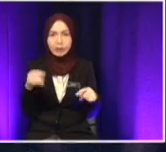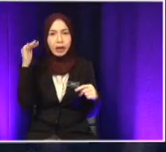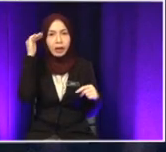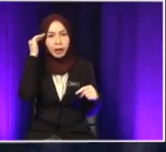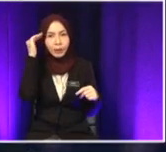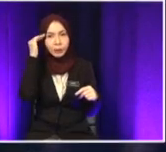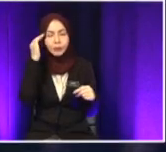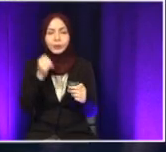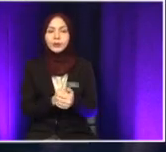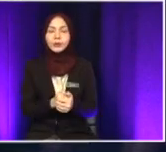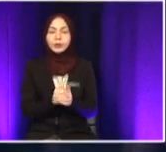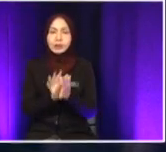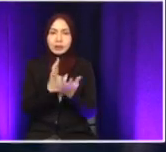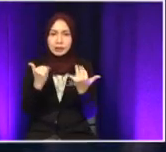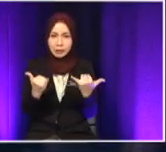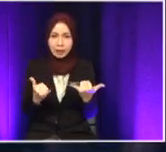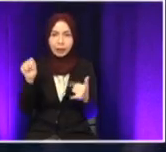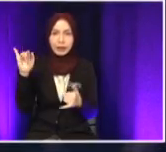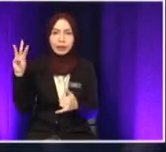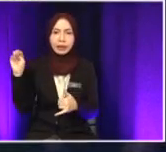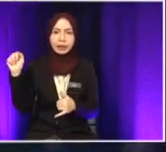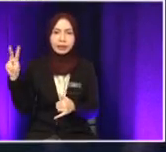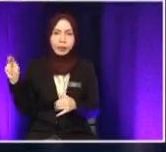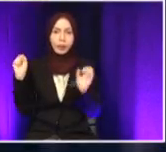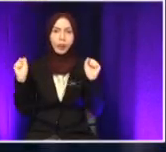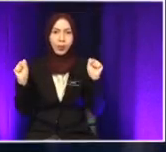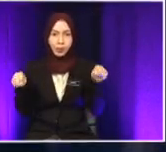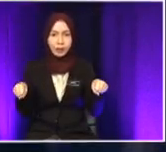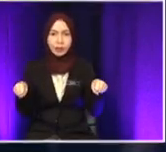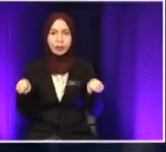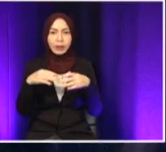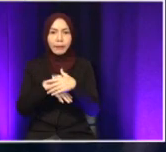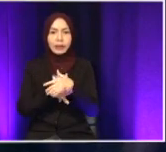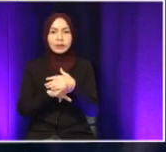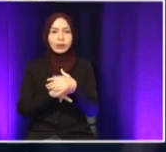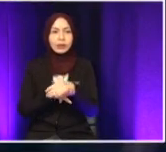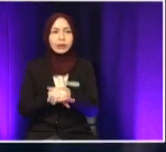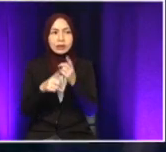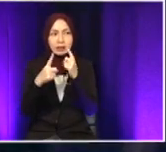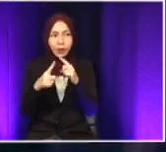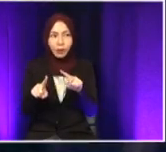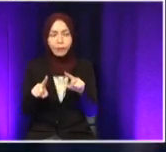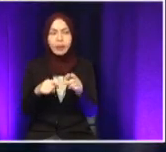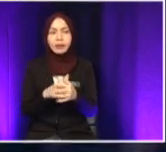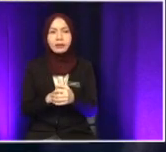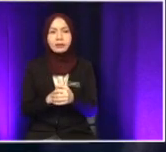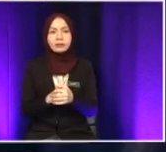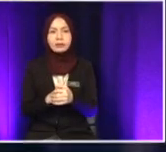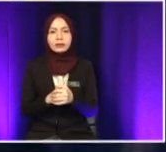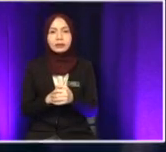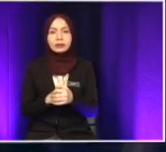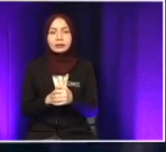dahsyatnya ialah Aiman boleh tak Aiman masukkan isi-isi berkaitan faktur tadi